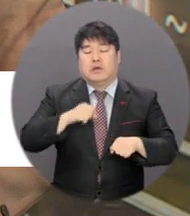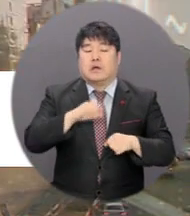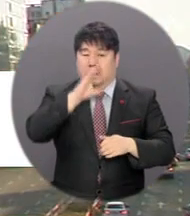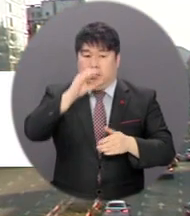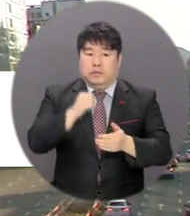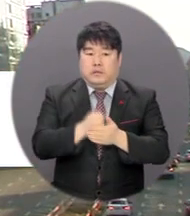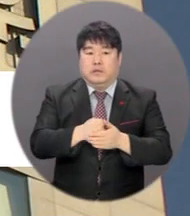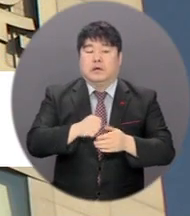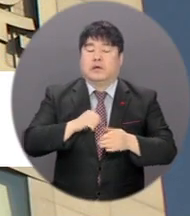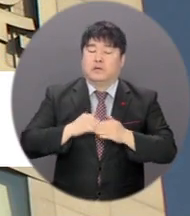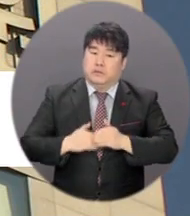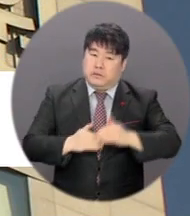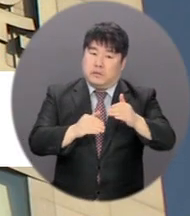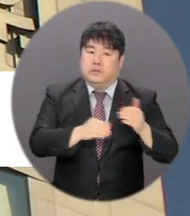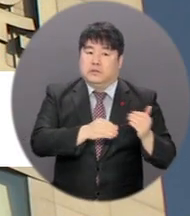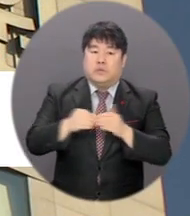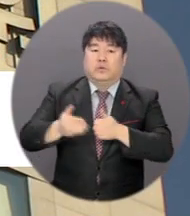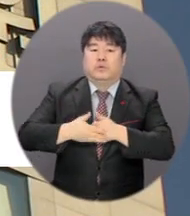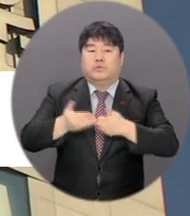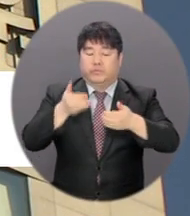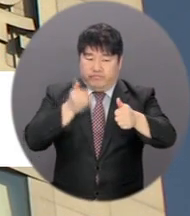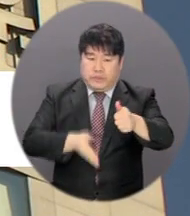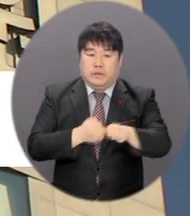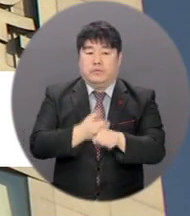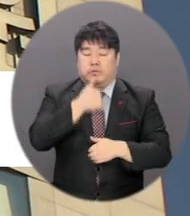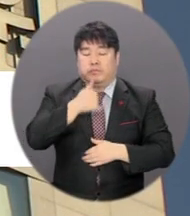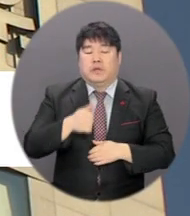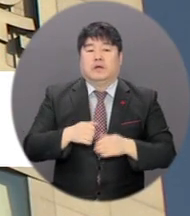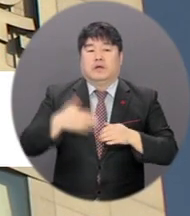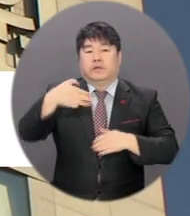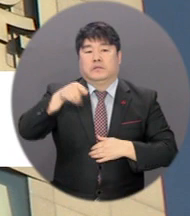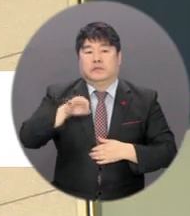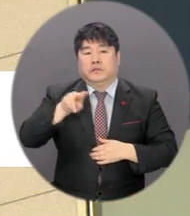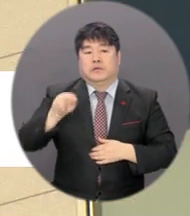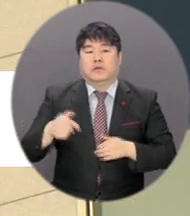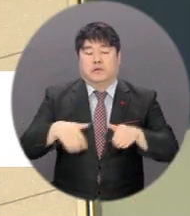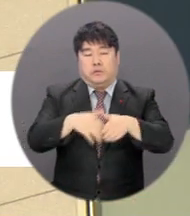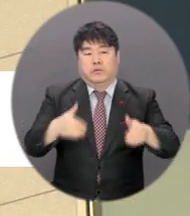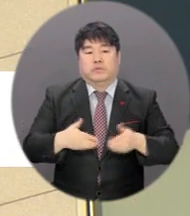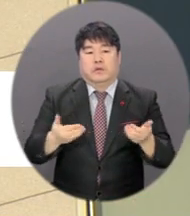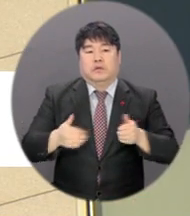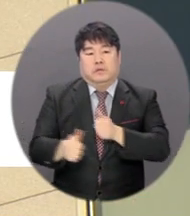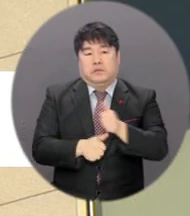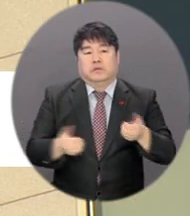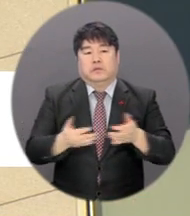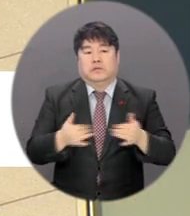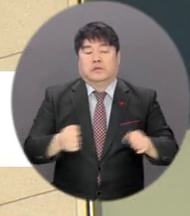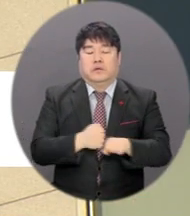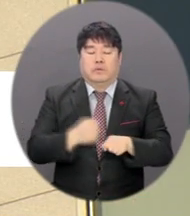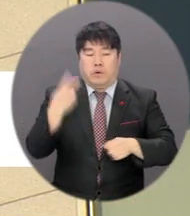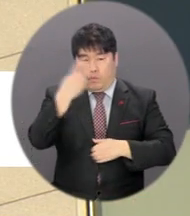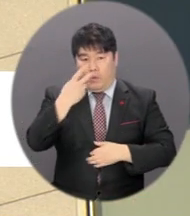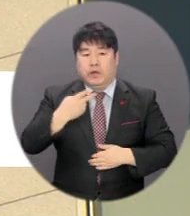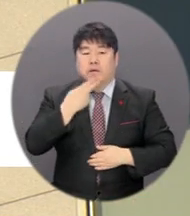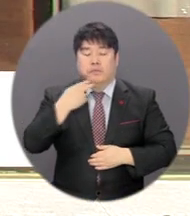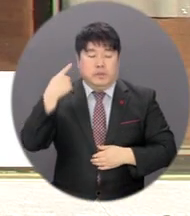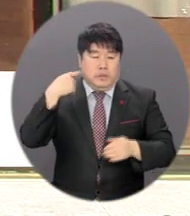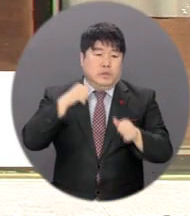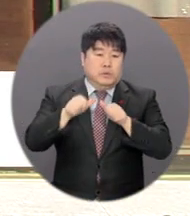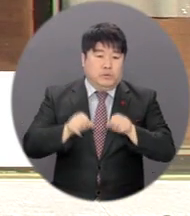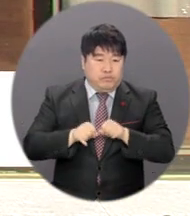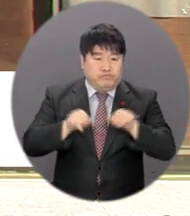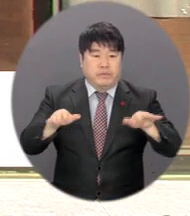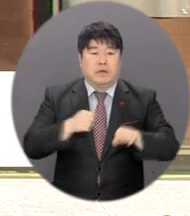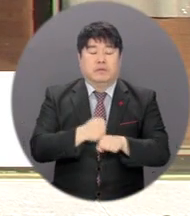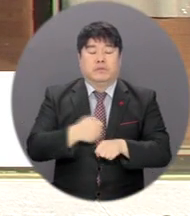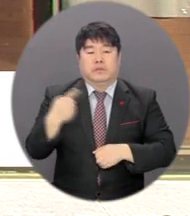도움을 호소하고 나섰습니다. 청년 메디컬 그룹 임직원들은 최근 확인되지 않은 소문이 돌면서 천여 명의